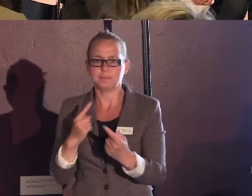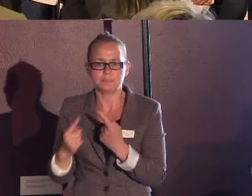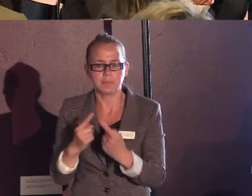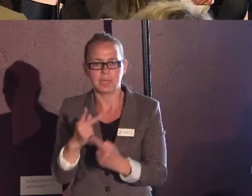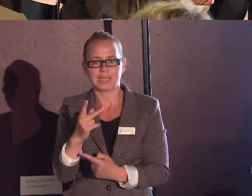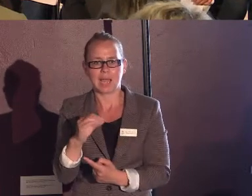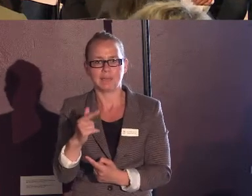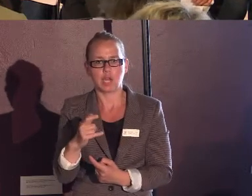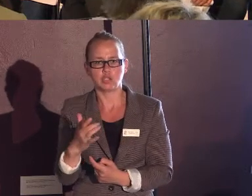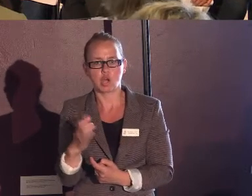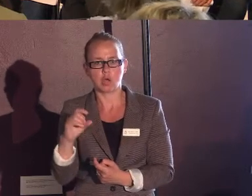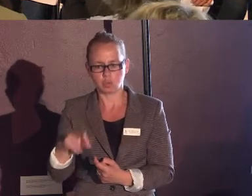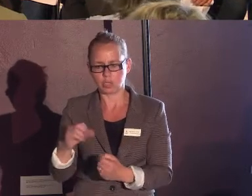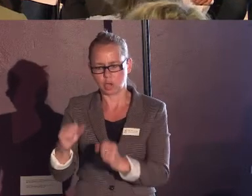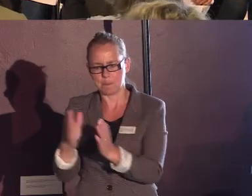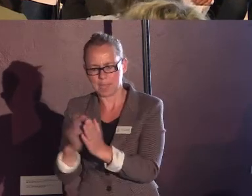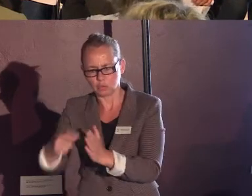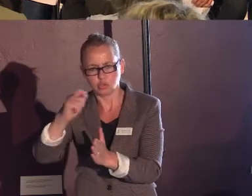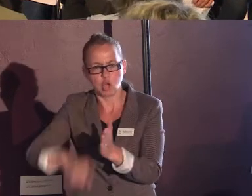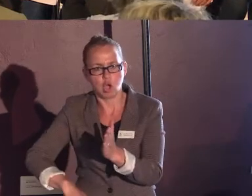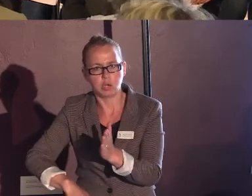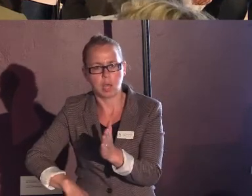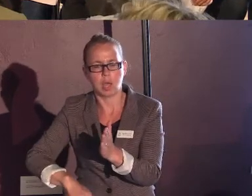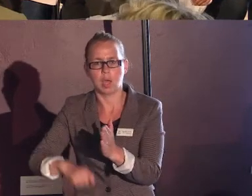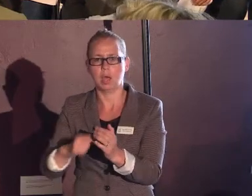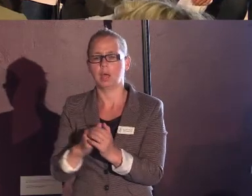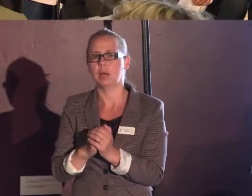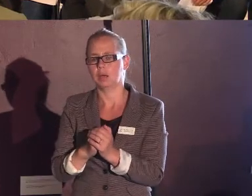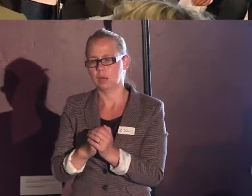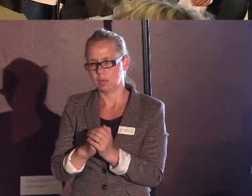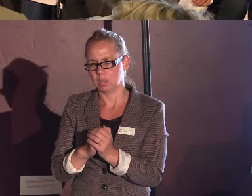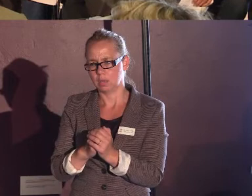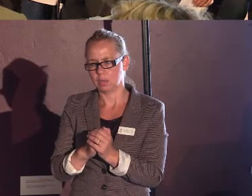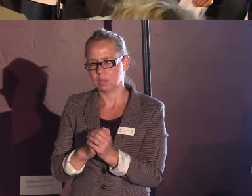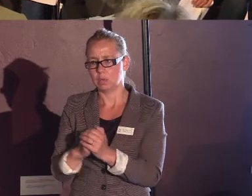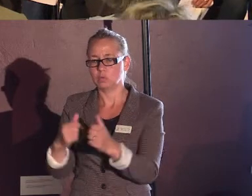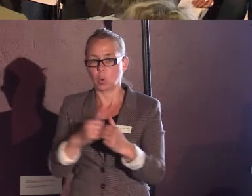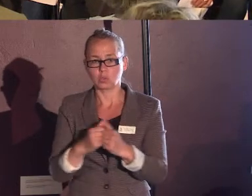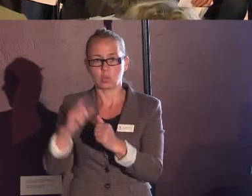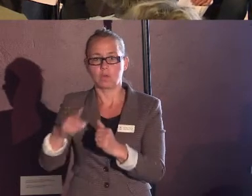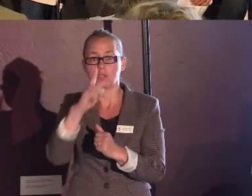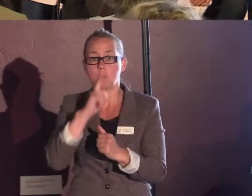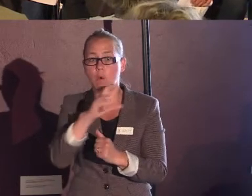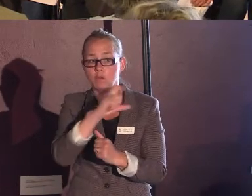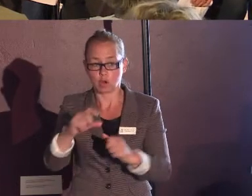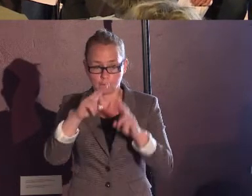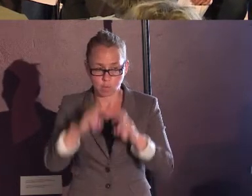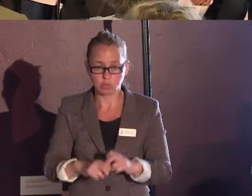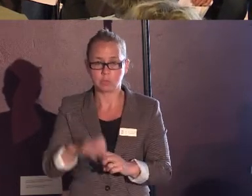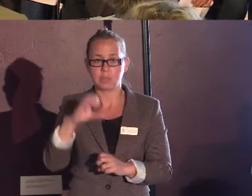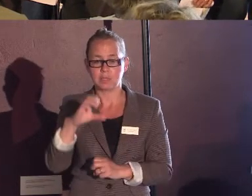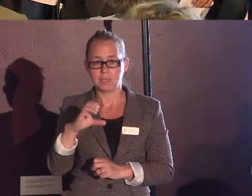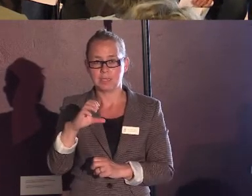katalysator att vara med och sätta igång det här. Och det var organisationen för småföretagarforskning som